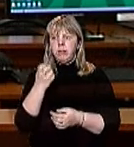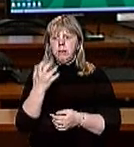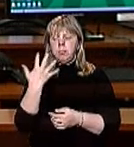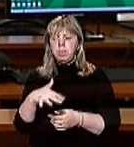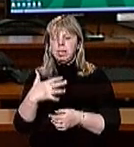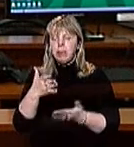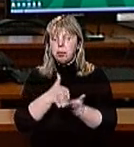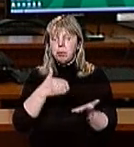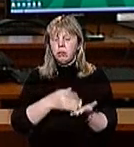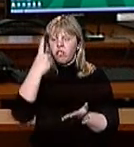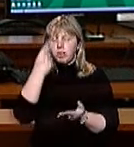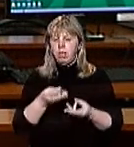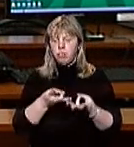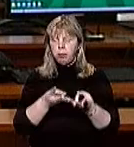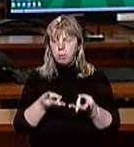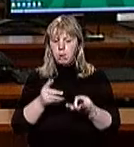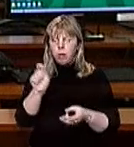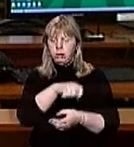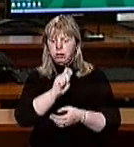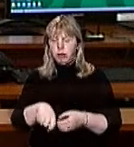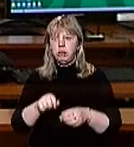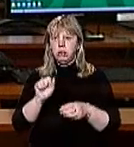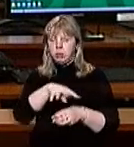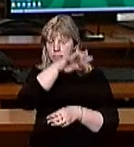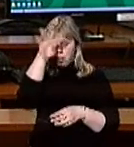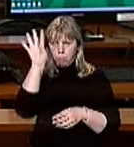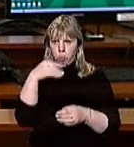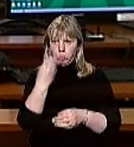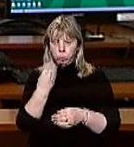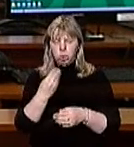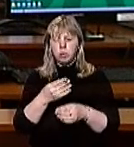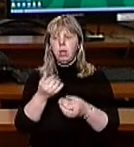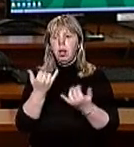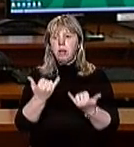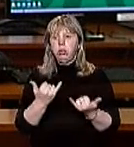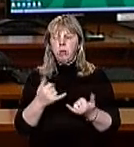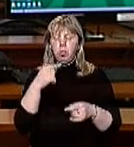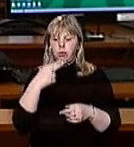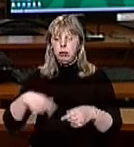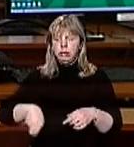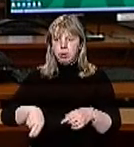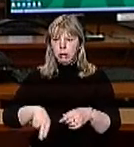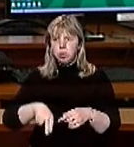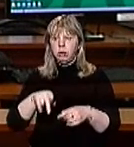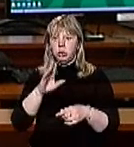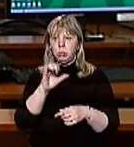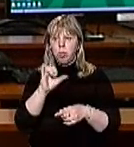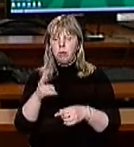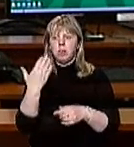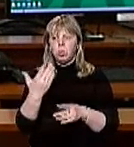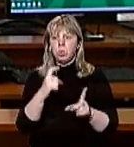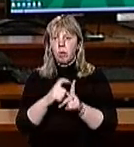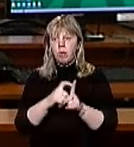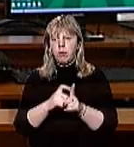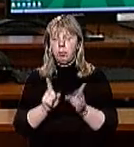250 пасок в день випікають та освячують в супермаркеті Ужгорода. Про це розповів заступник керуючого магазином Андрій Сусол. За його